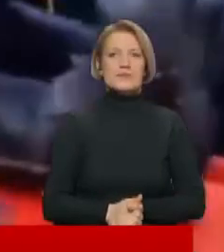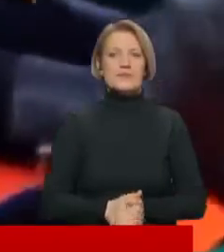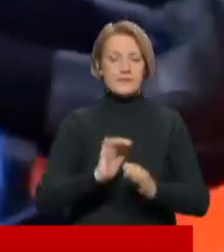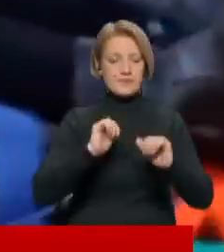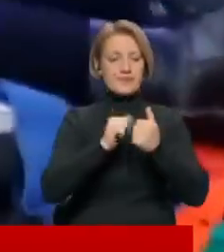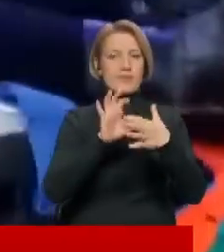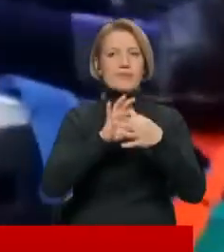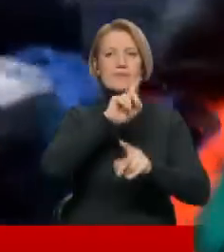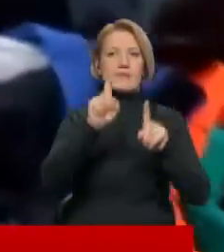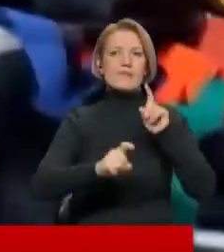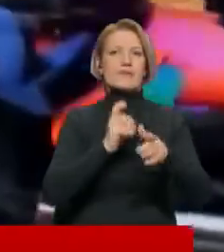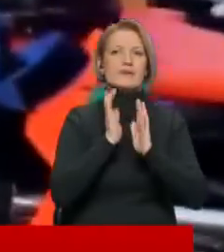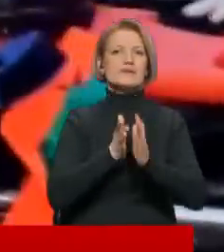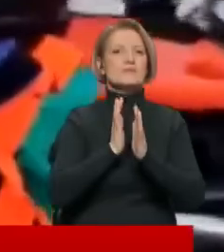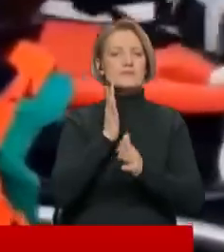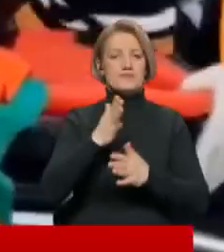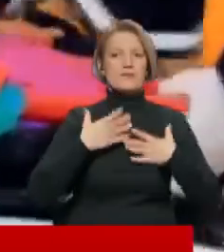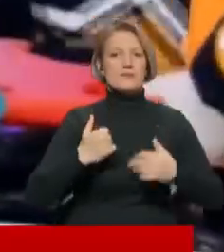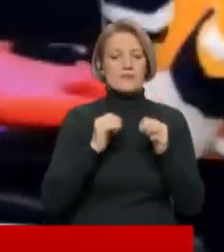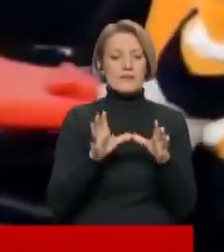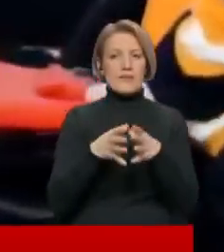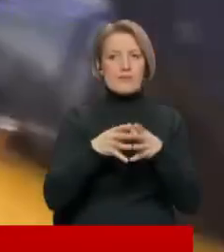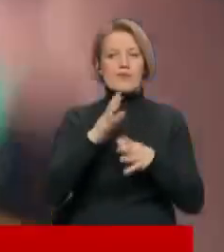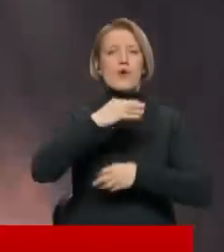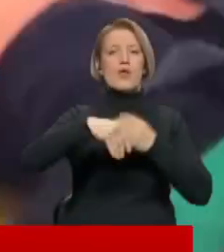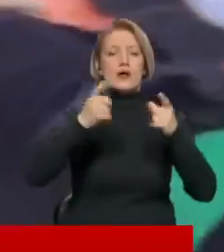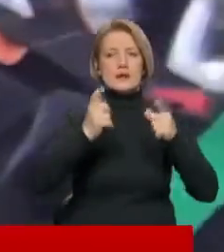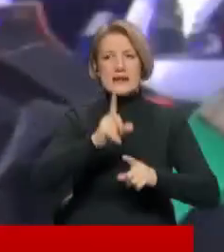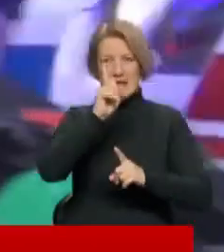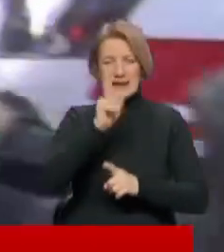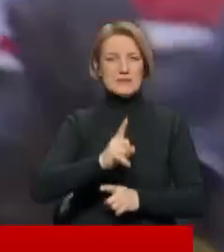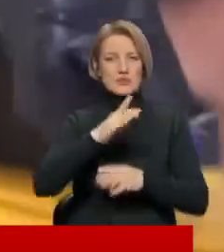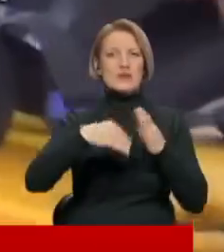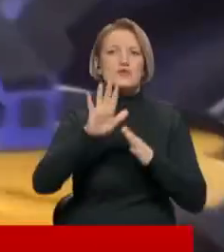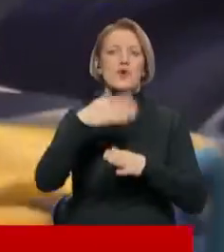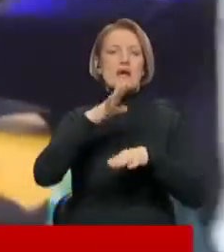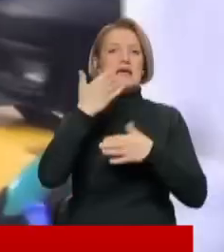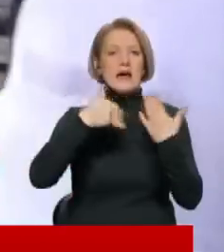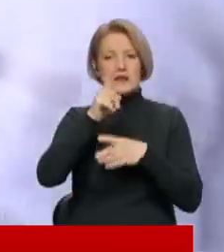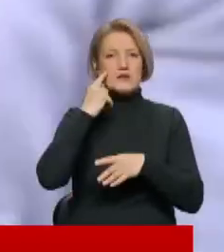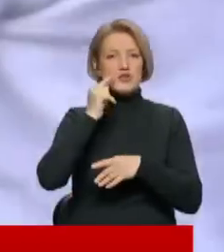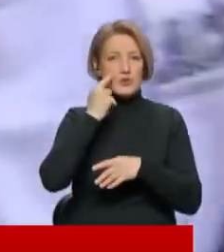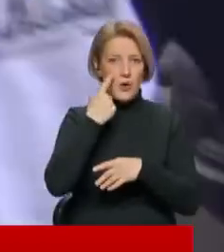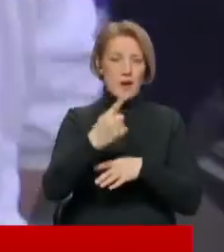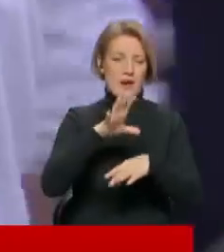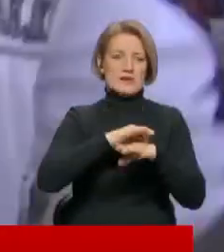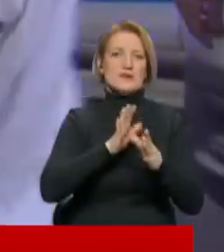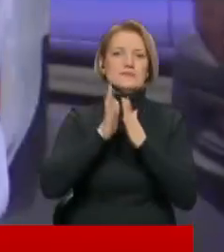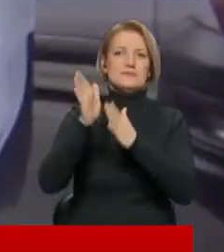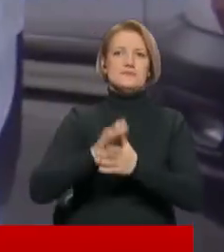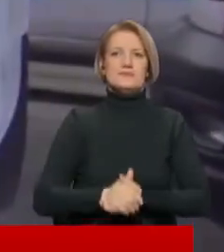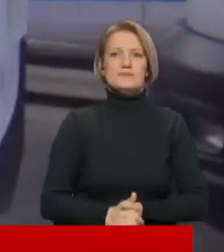kaza ile ilgili soruşturma devam ederken sağlık ekipleri olay yerindeki ilk müdahalenin ardından yaralıları hastaneye kaldırdı